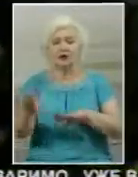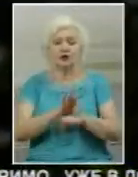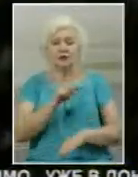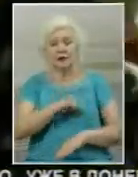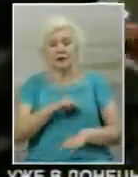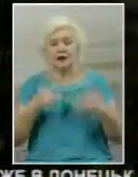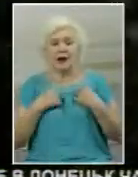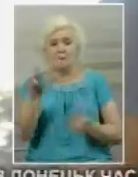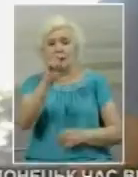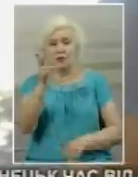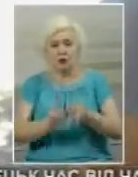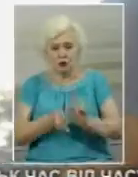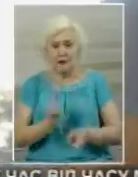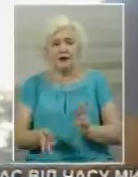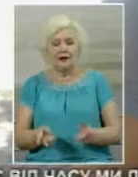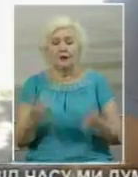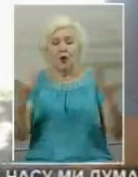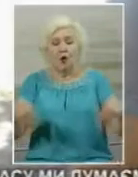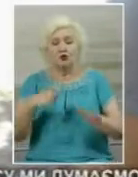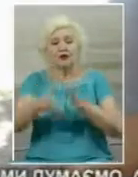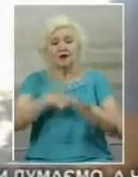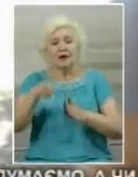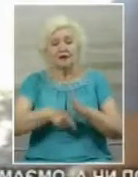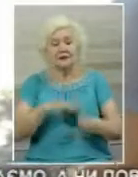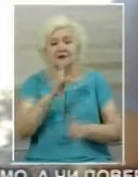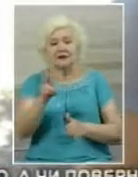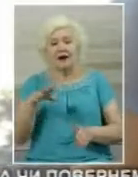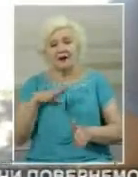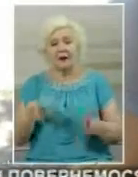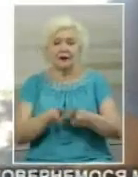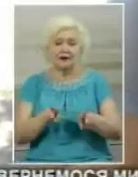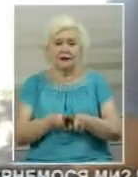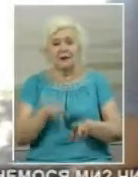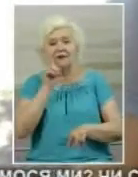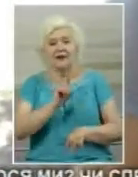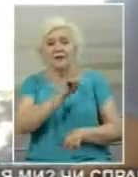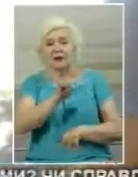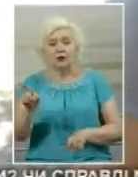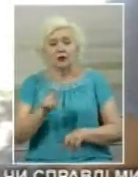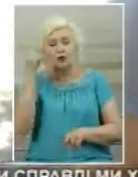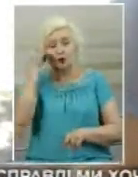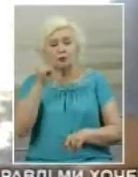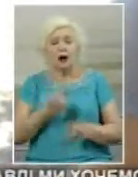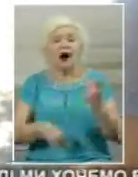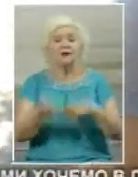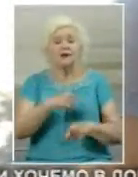работе, а мы борщи варим. Уже в Донецк как бы так мы время от времени думаем, а вернемся ли